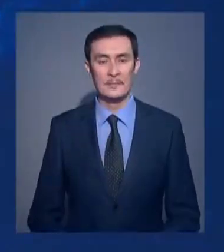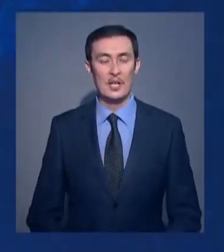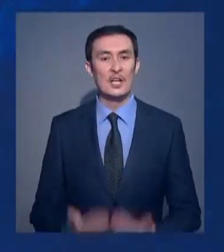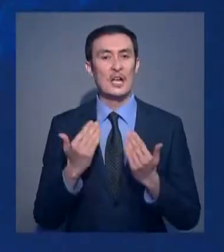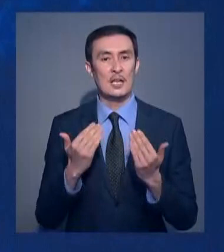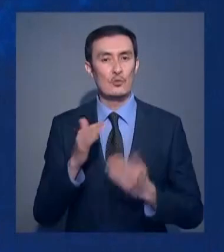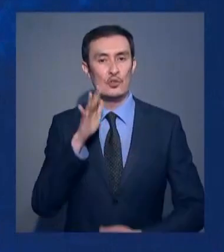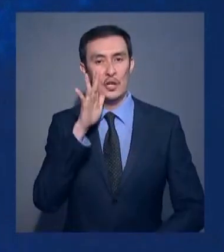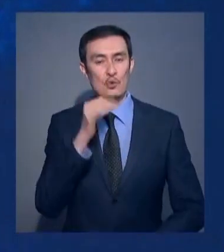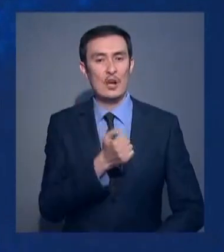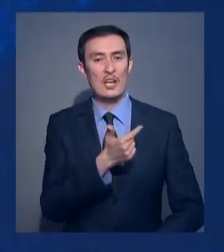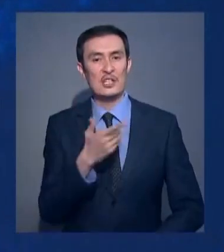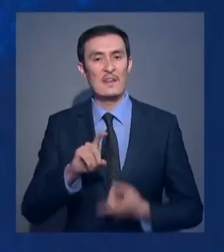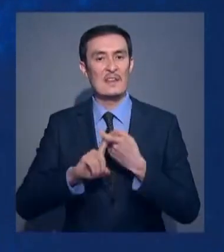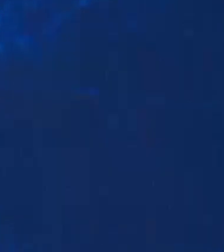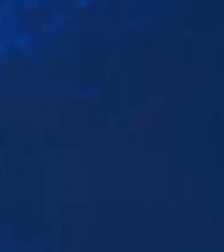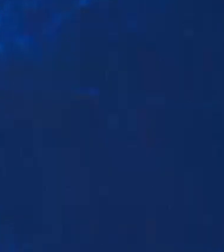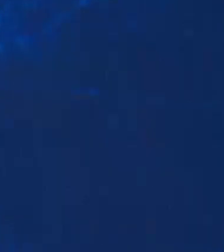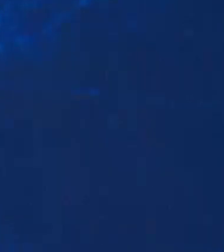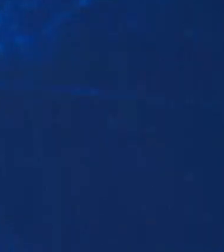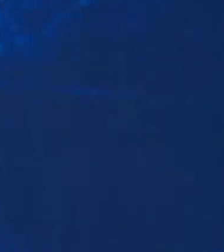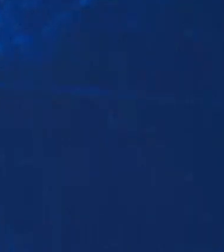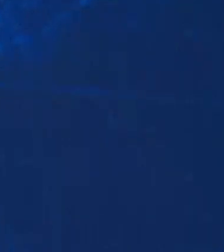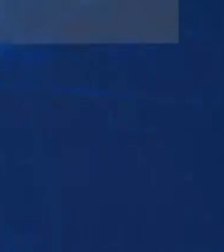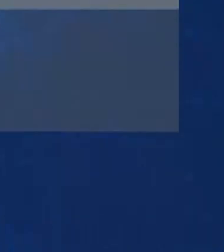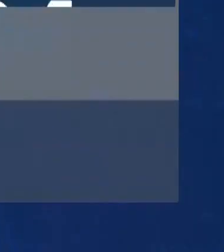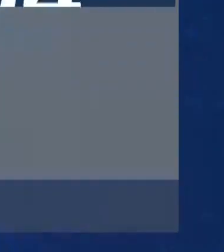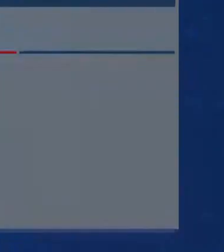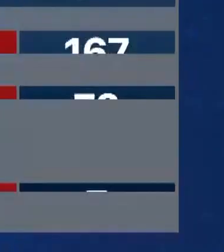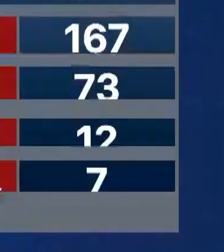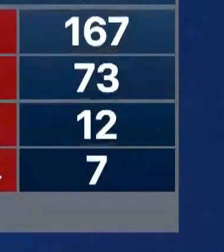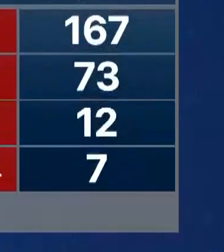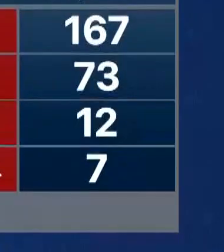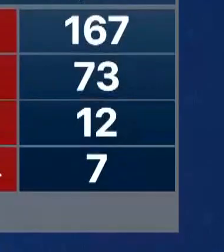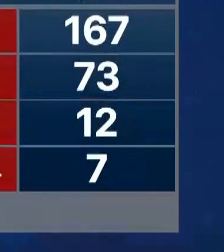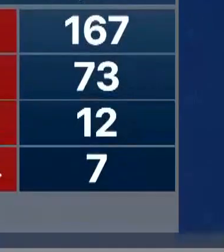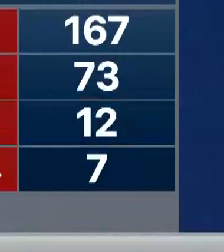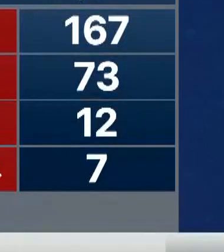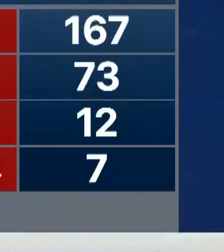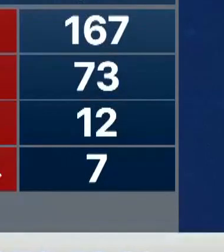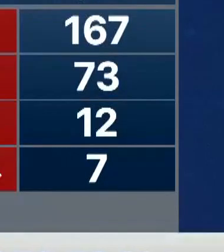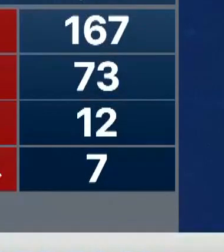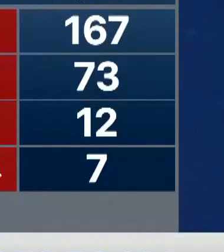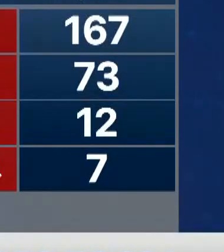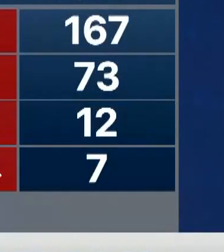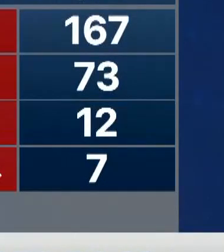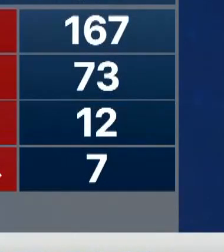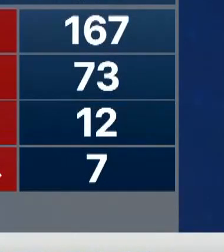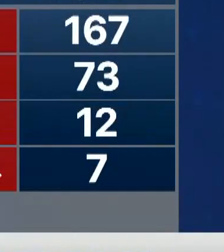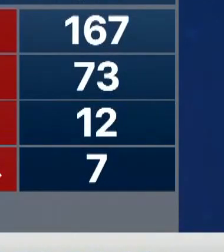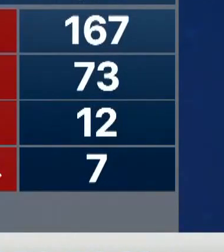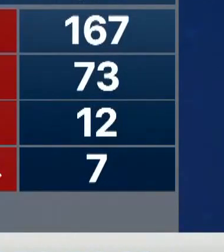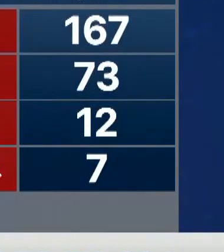К этому часу число инфицированных в нашей стране достигло 294 человек. Больше всего заболевших